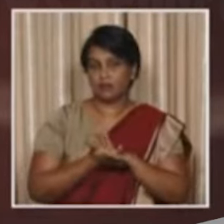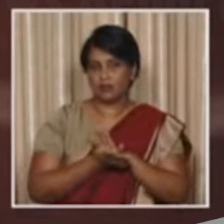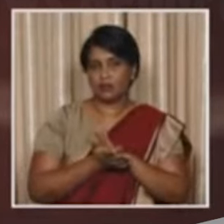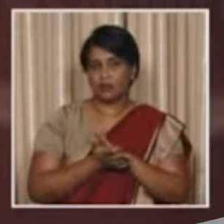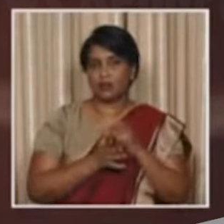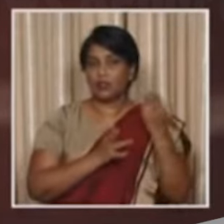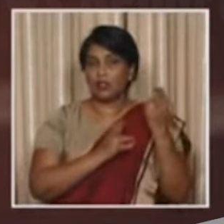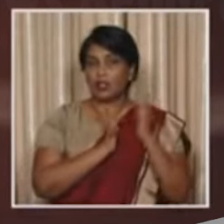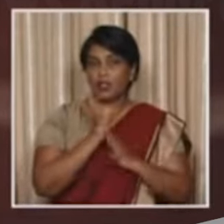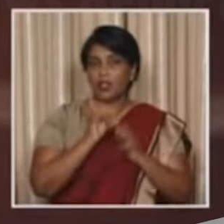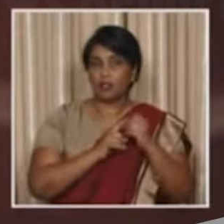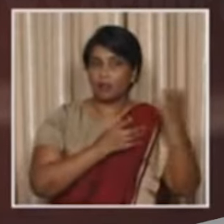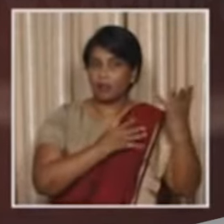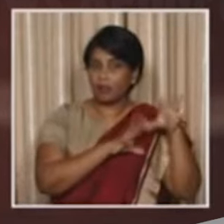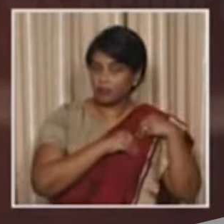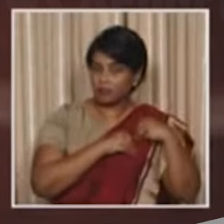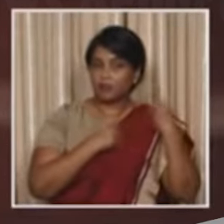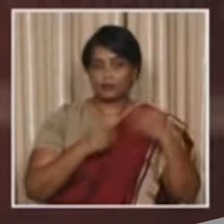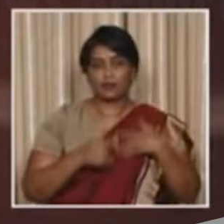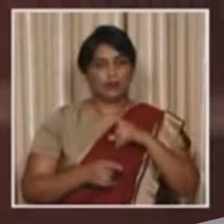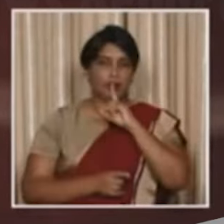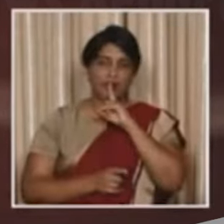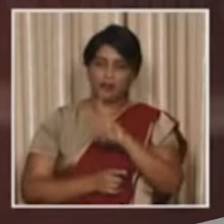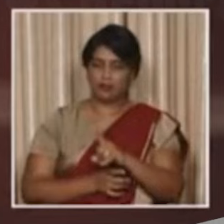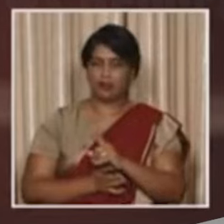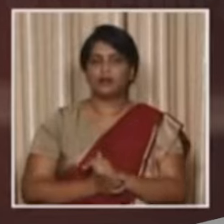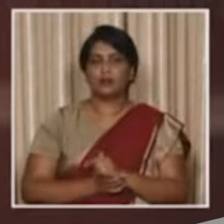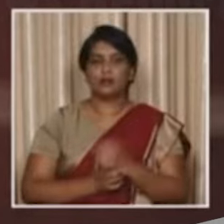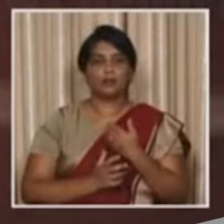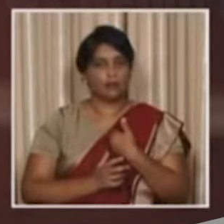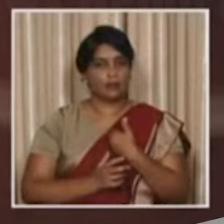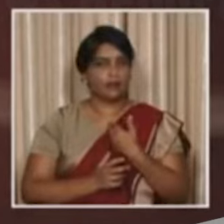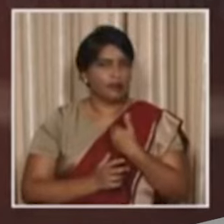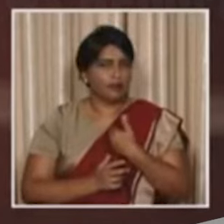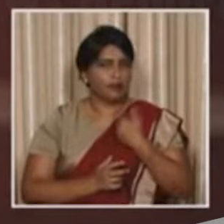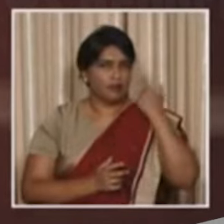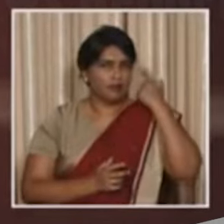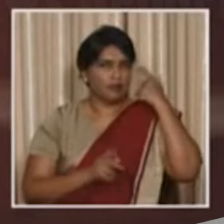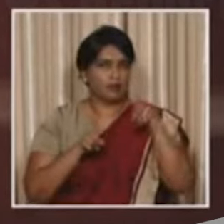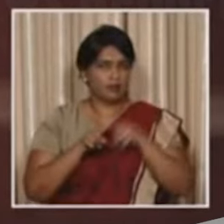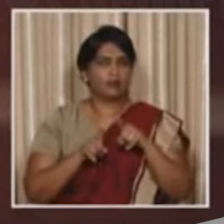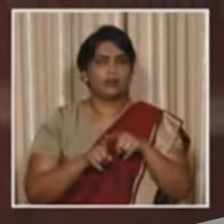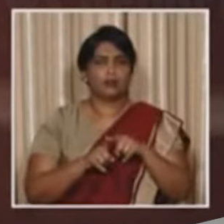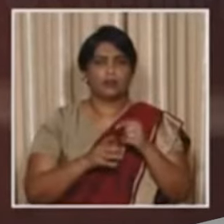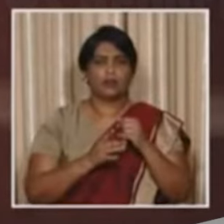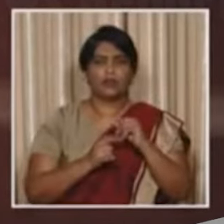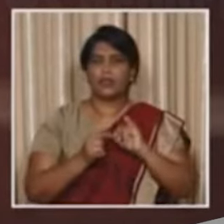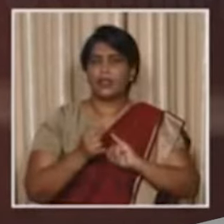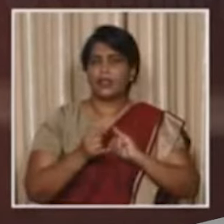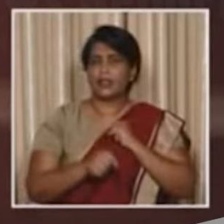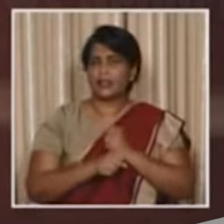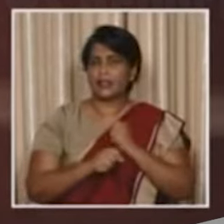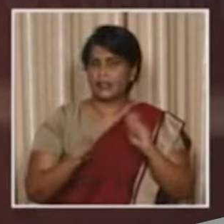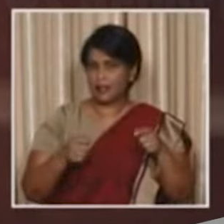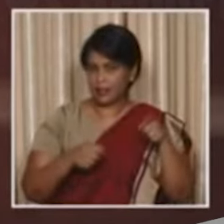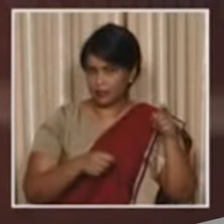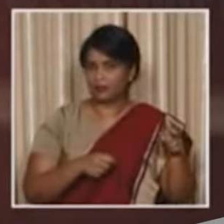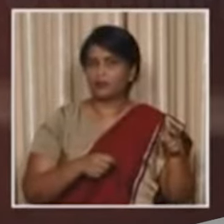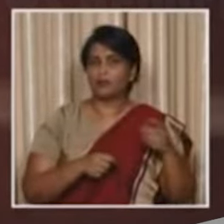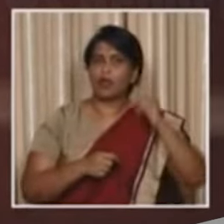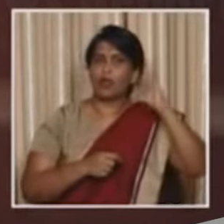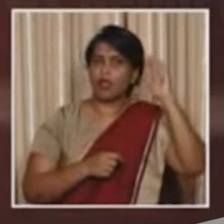අදාළ අමාත්‍යවරයතුමාගෙන් ලබාගෙන දෙන්නම්. මම මට මගේ මතකය අනුව මම දන්නවා මේ සියම් ගෑස් සමාගම